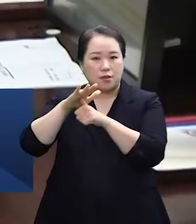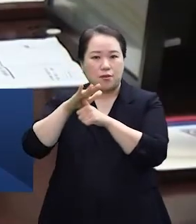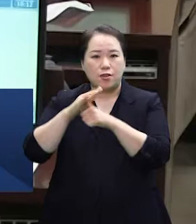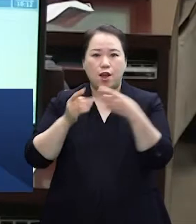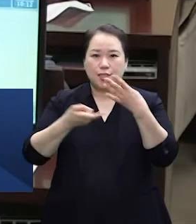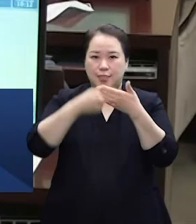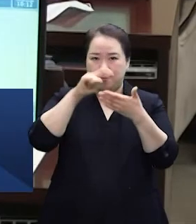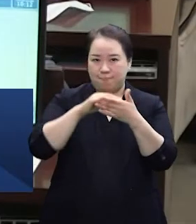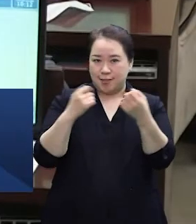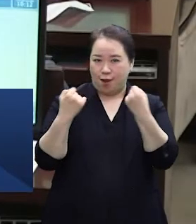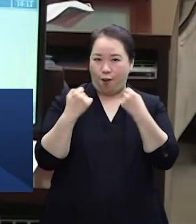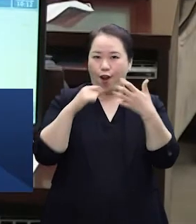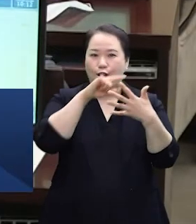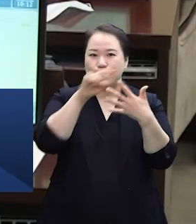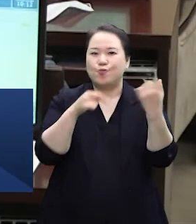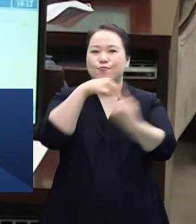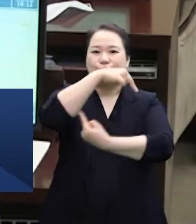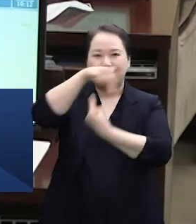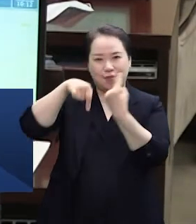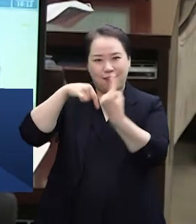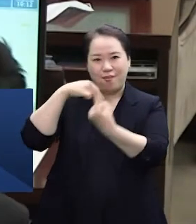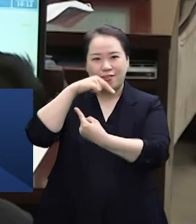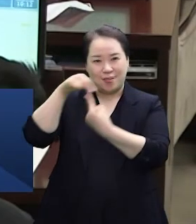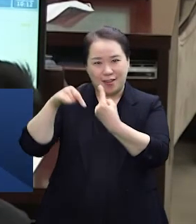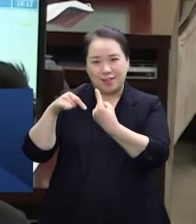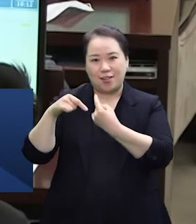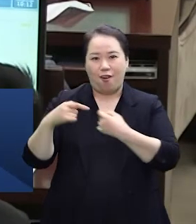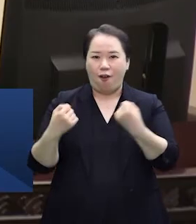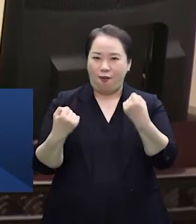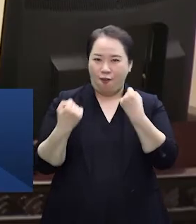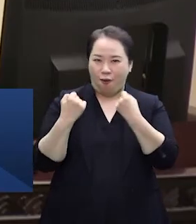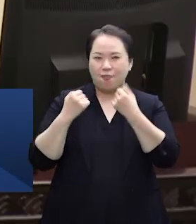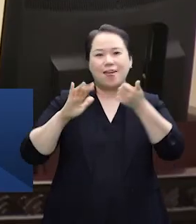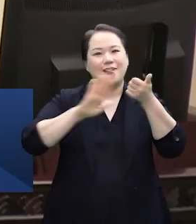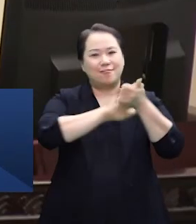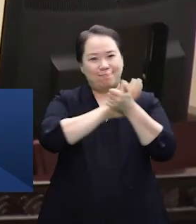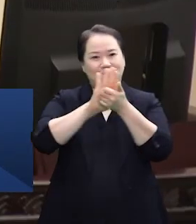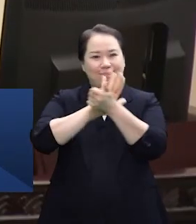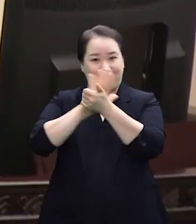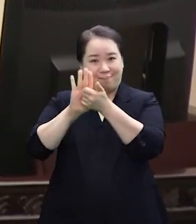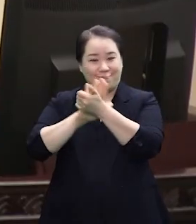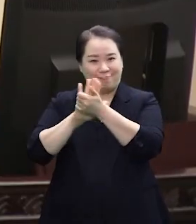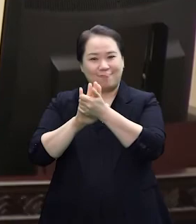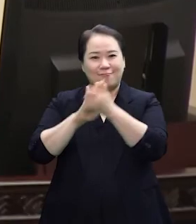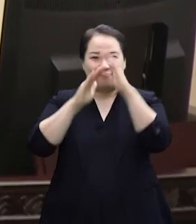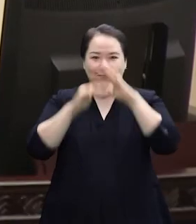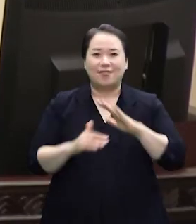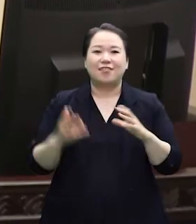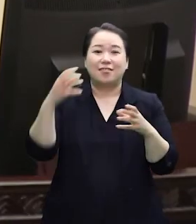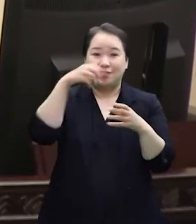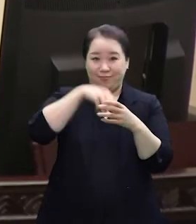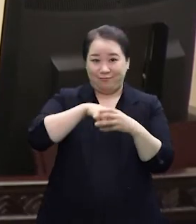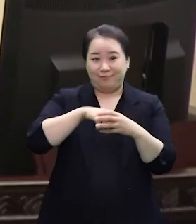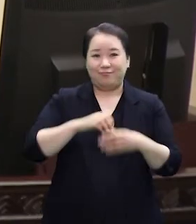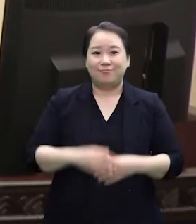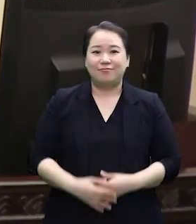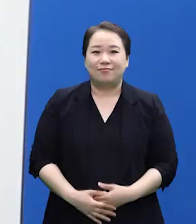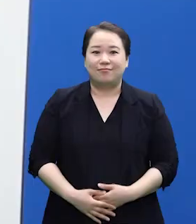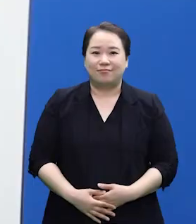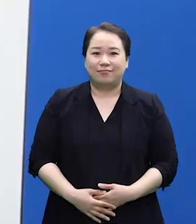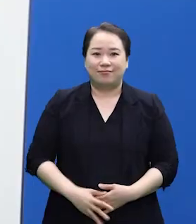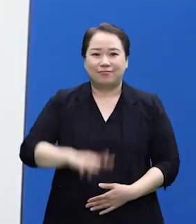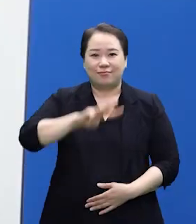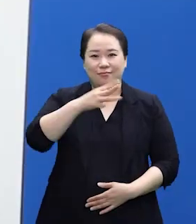청소년 심리건강 프로그램도 운영해 아동과 청소년의 심리건강도 보살필 수 있는 근거가 됐습니다.